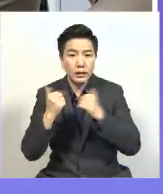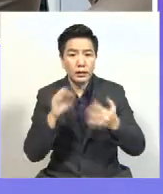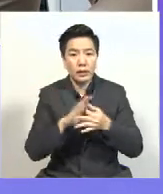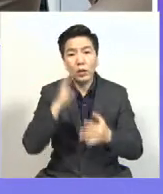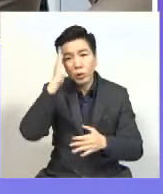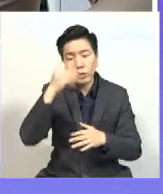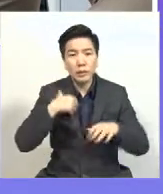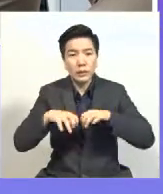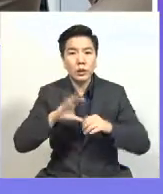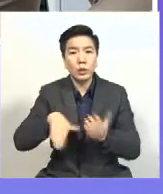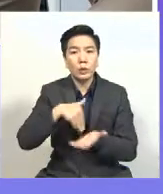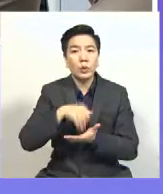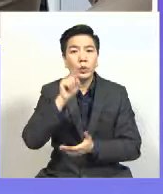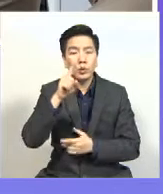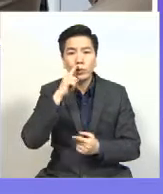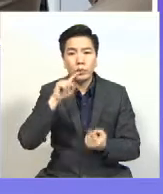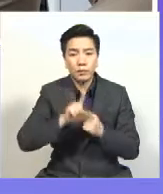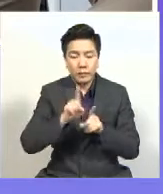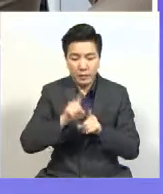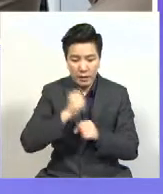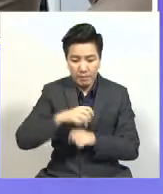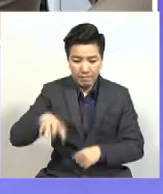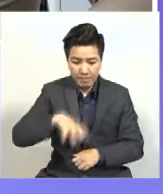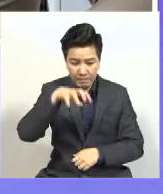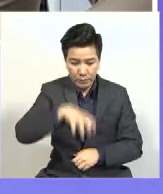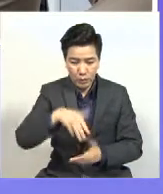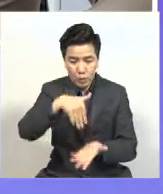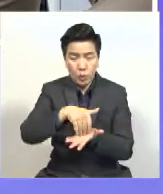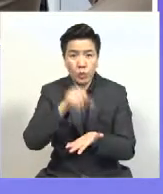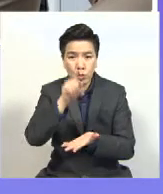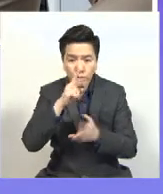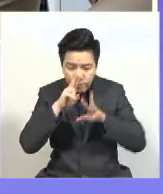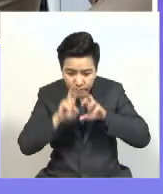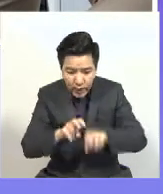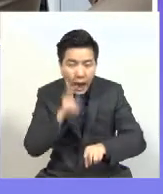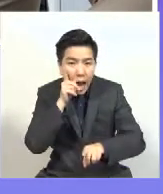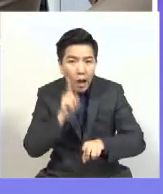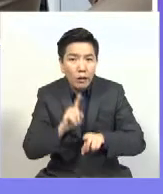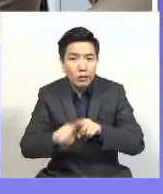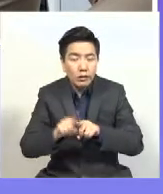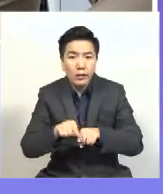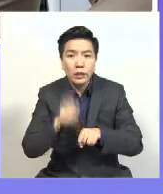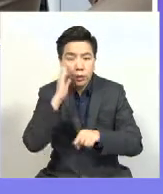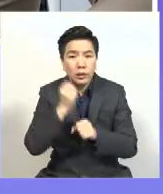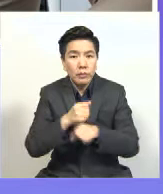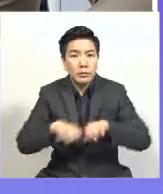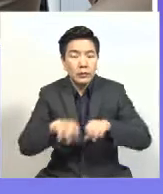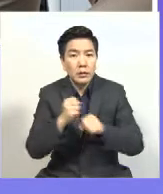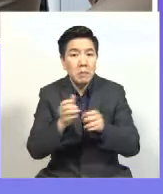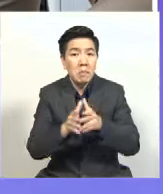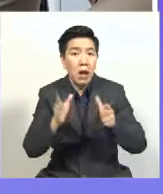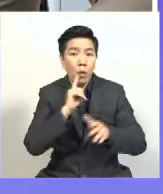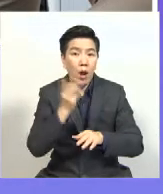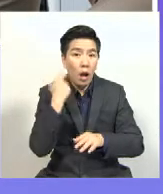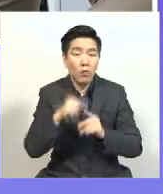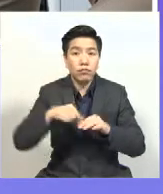ามีการจัดตั้งศูนย์เฟกนิวขึ้นมาแล้วแล้วก็เสร็จสิ้นแล้วเนี่ยค่ะศูนย์เฟกนิวเนี่ยจะทำหน้าที่ในการดำเนินคดีมากกว่าเดิม